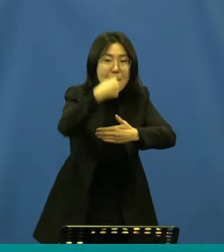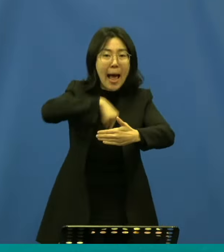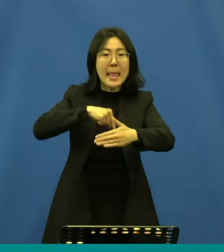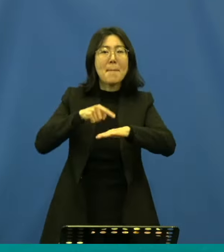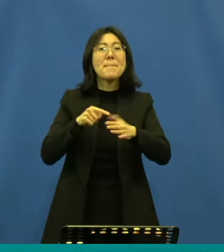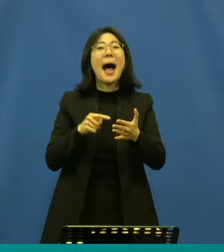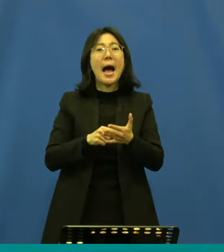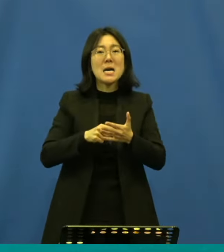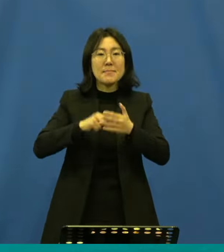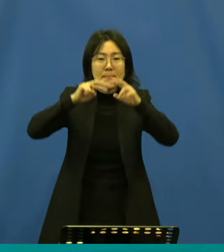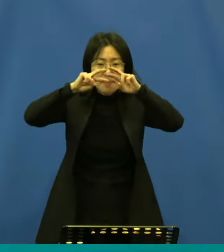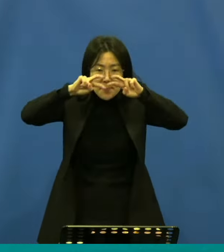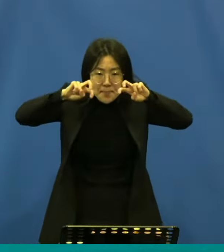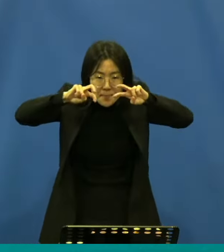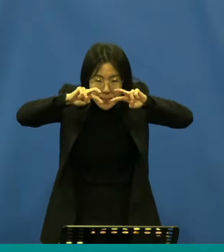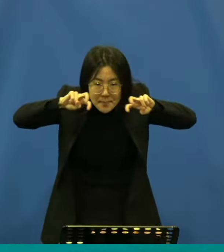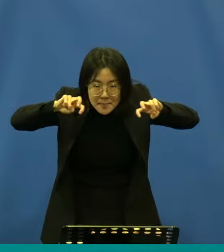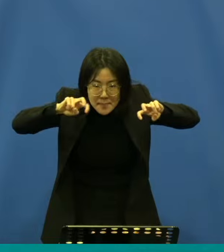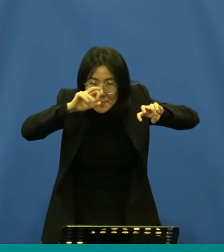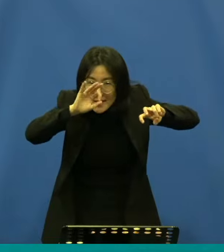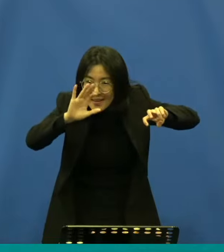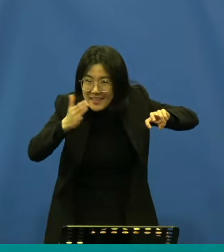돌아간 듯한 느낌이 납니다.